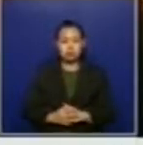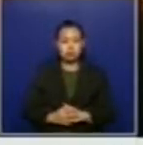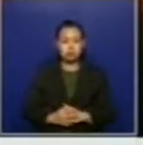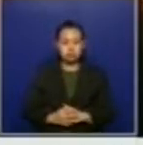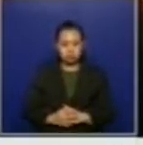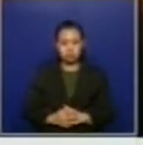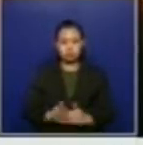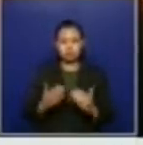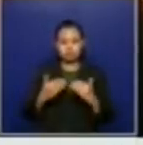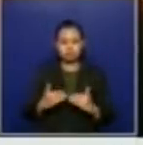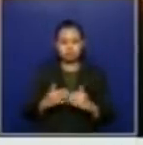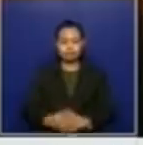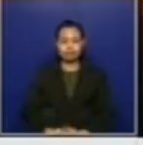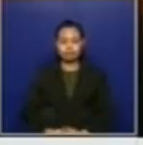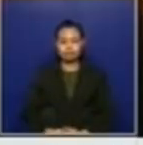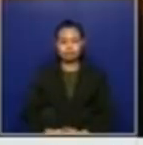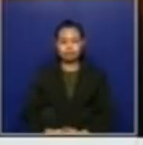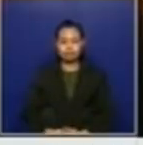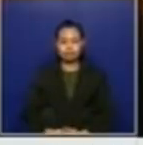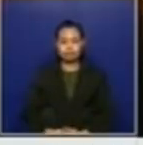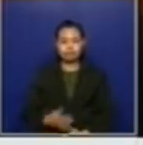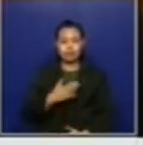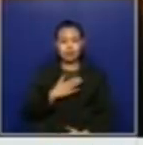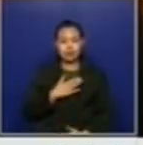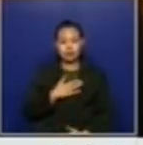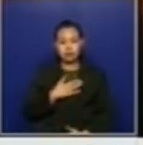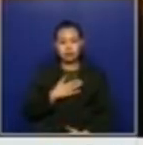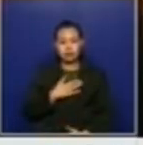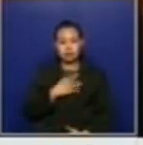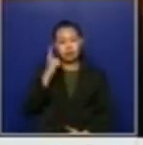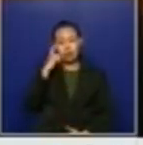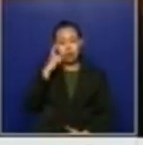รูปนี้ท่านเอามือกุมหน้าอกทำอะไรผมก็ไม่รู้เหมือนกันนะ